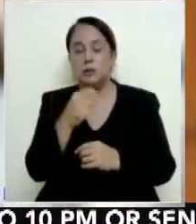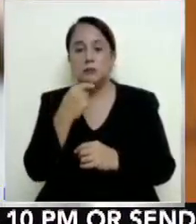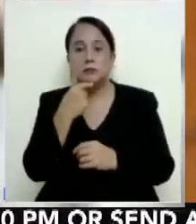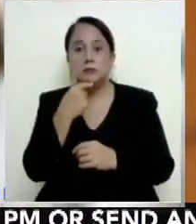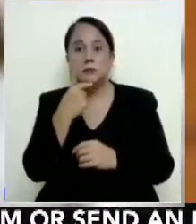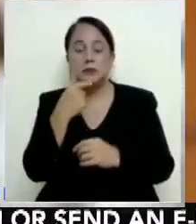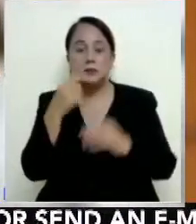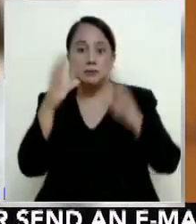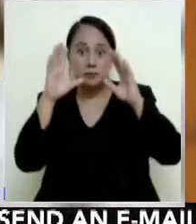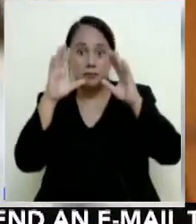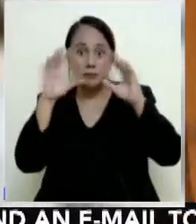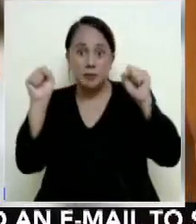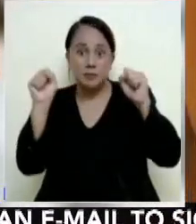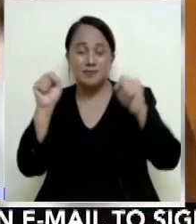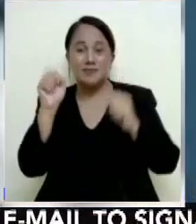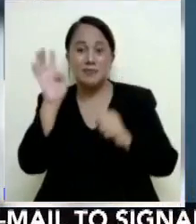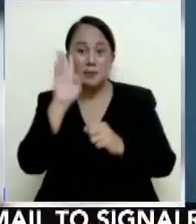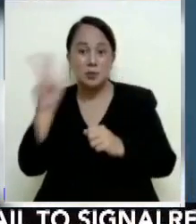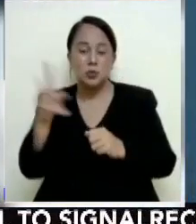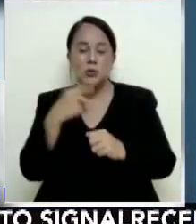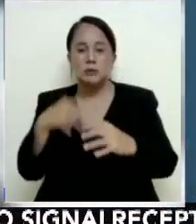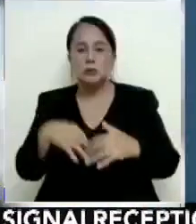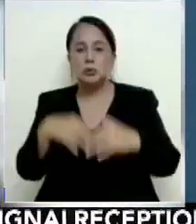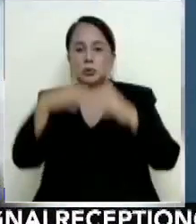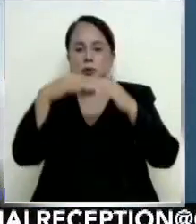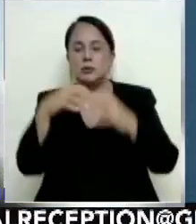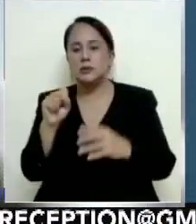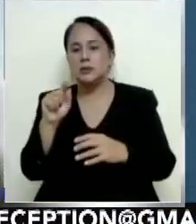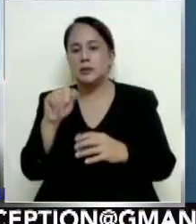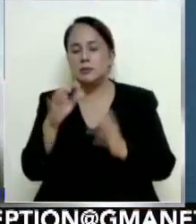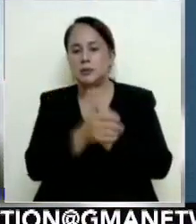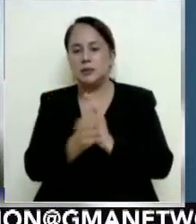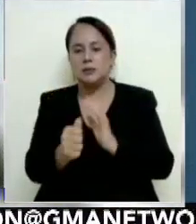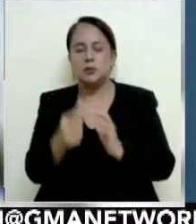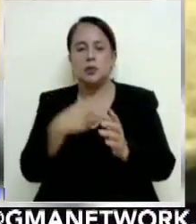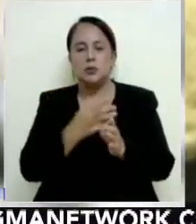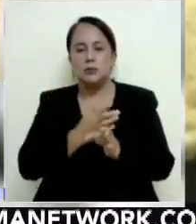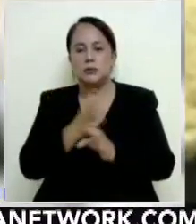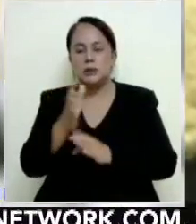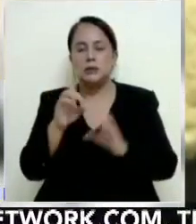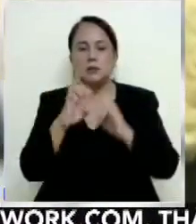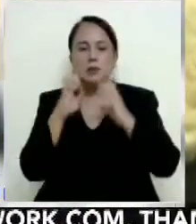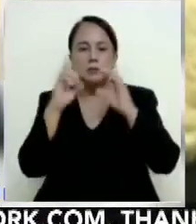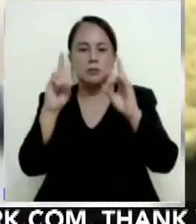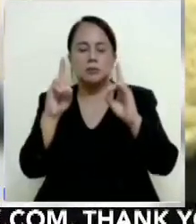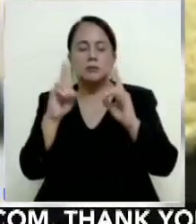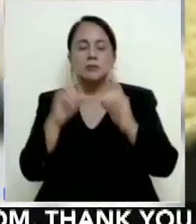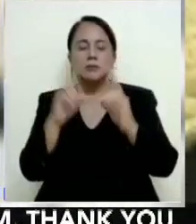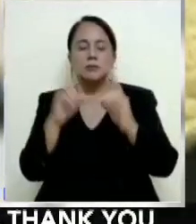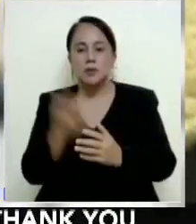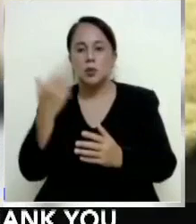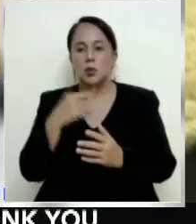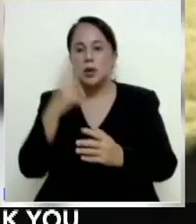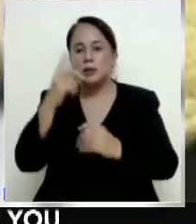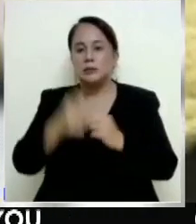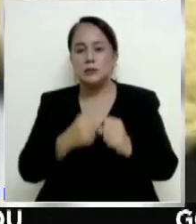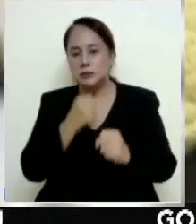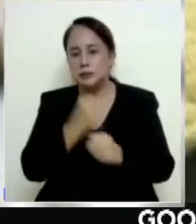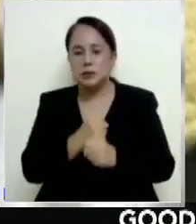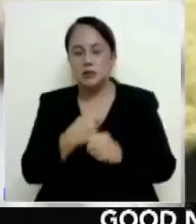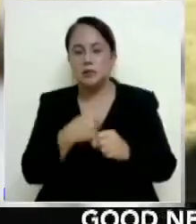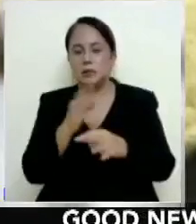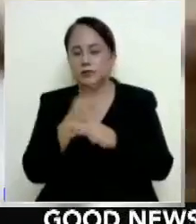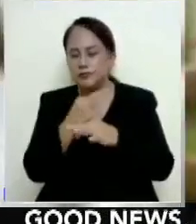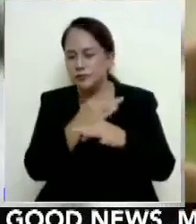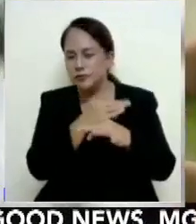ang pagpapalago ng STEM skills. Ito raw ang direksyon ng Department of Education. May isang taon ng DepEd para repasuhin ang curriculum